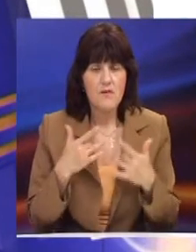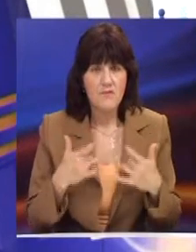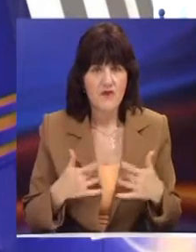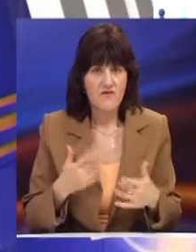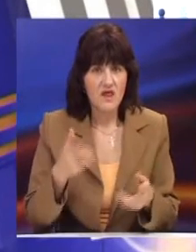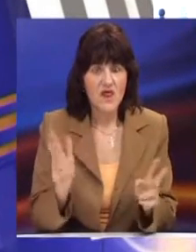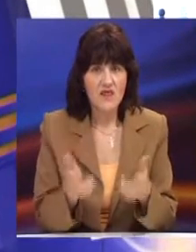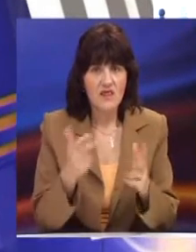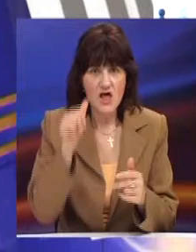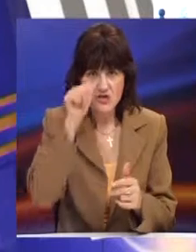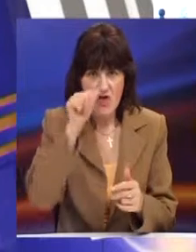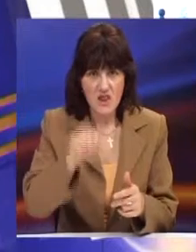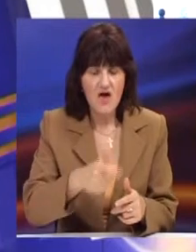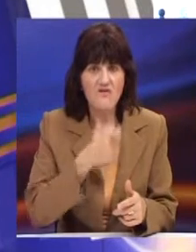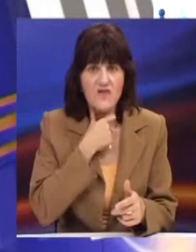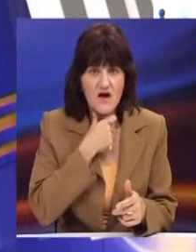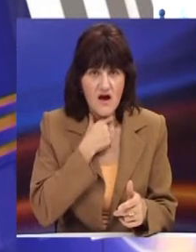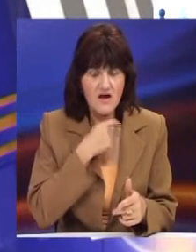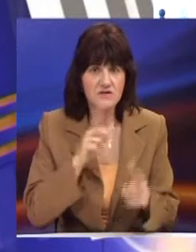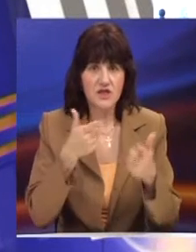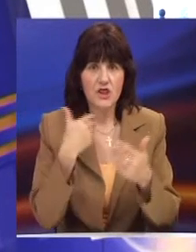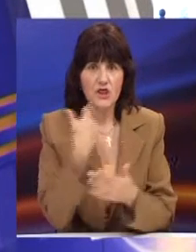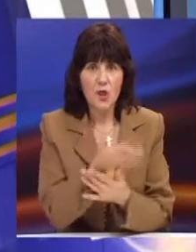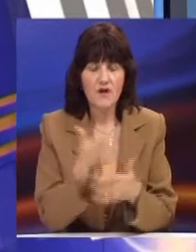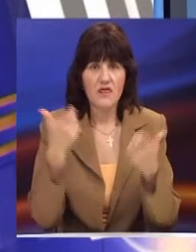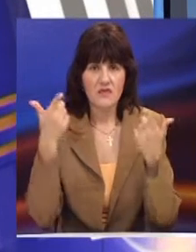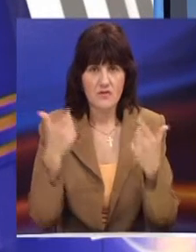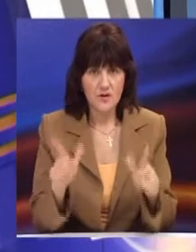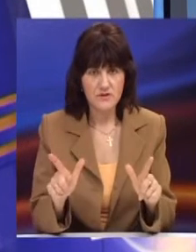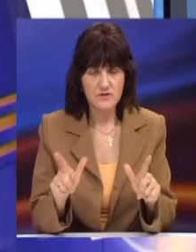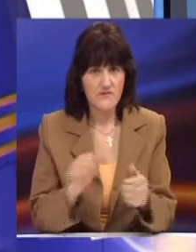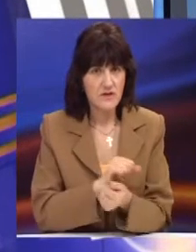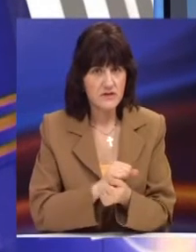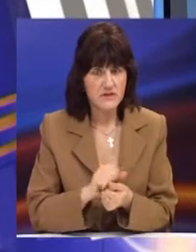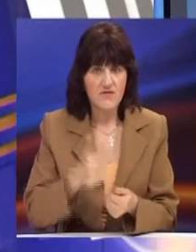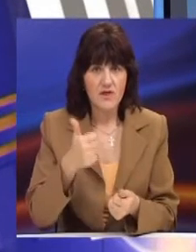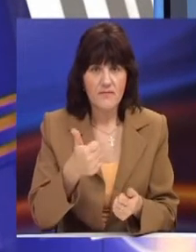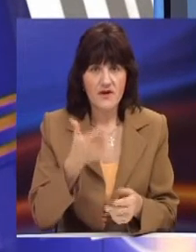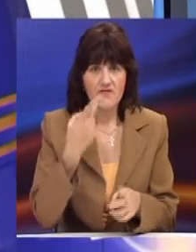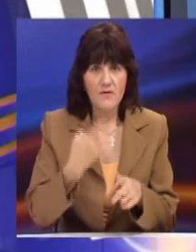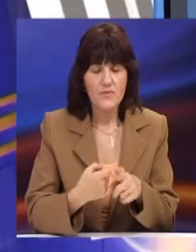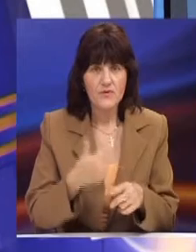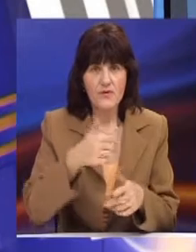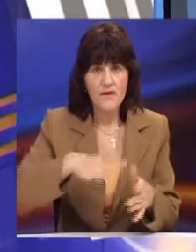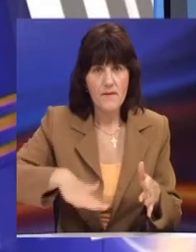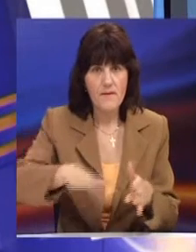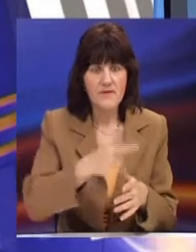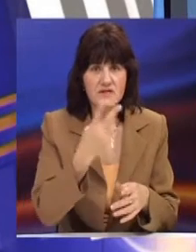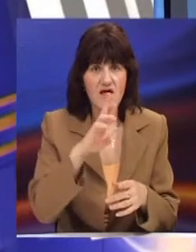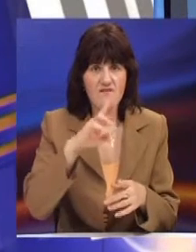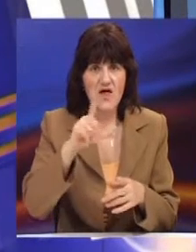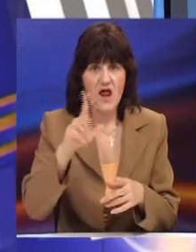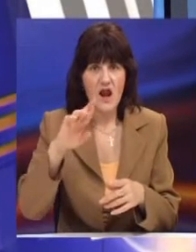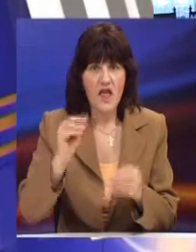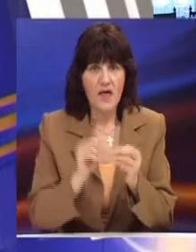gasa, dobijene su sve neophodne dozvole i saglasnosti nadležnih državnih organa. Prvo naselje gdje će se vršiti ispitivanje jeste